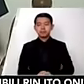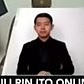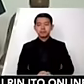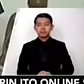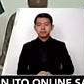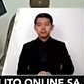news